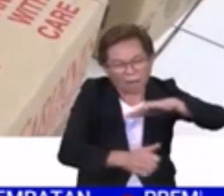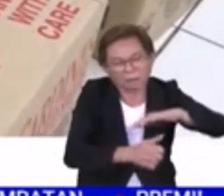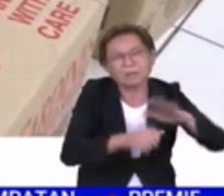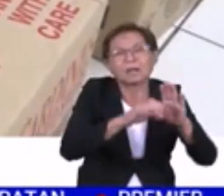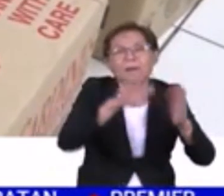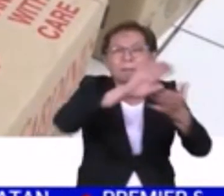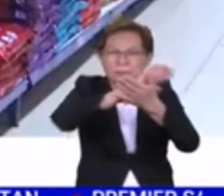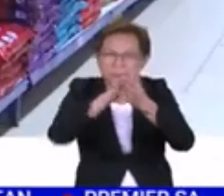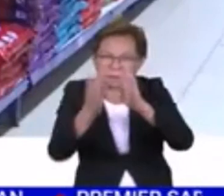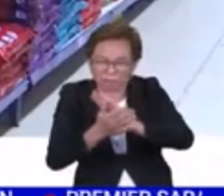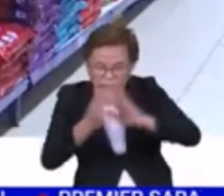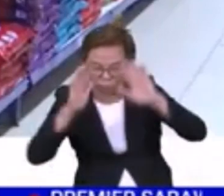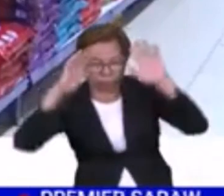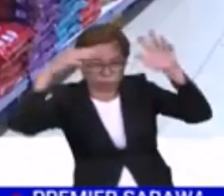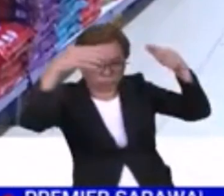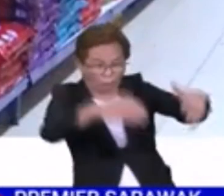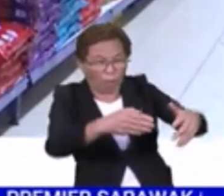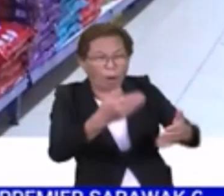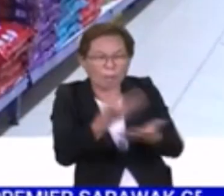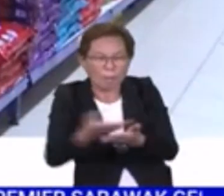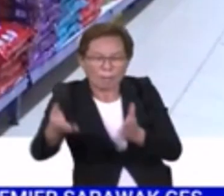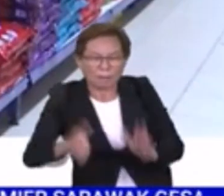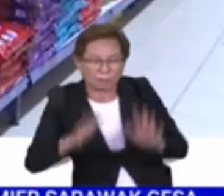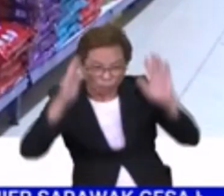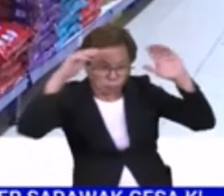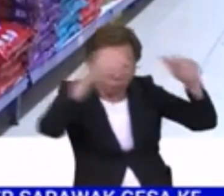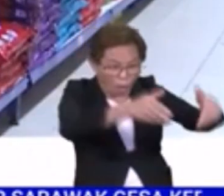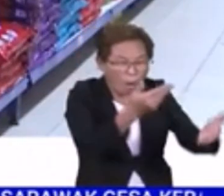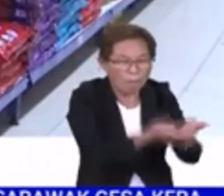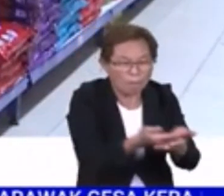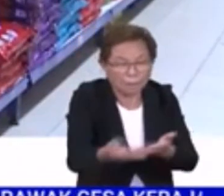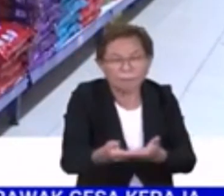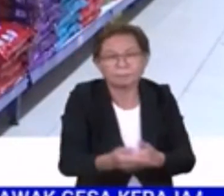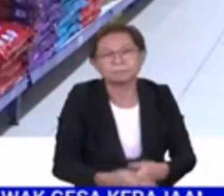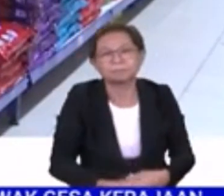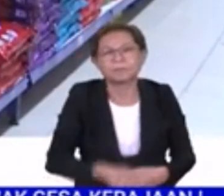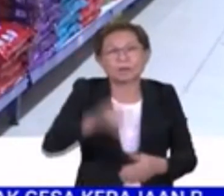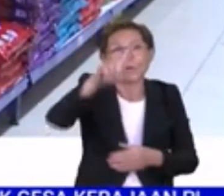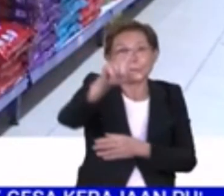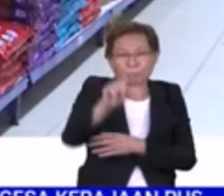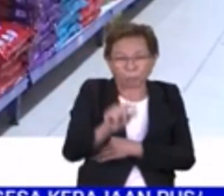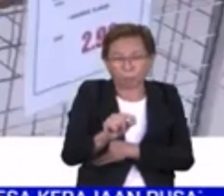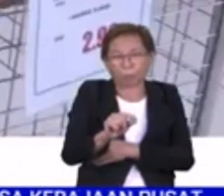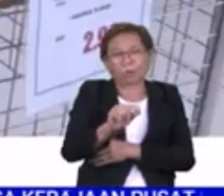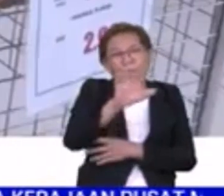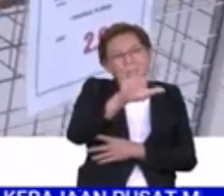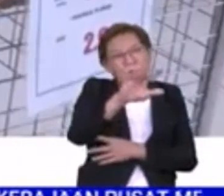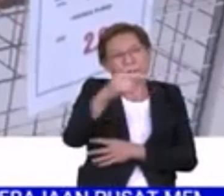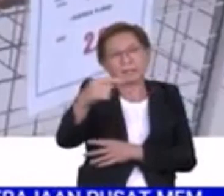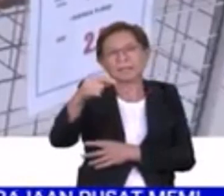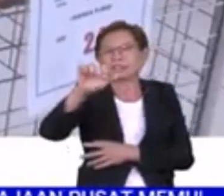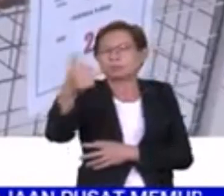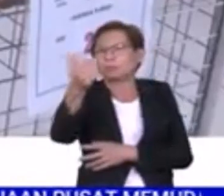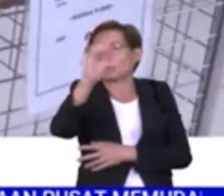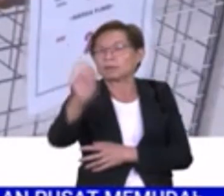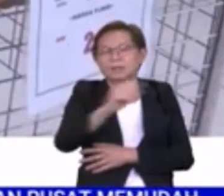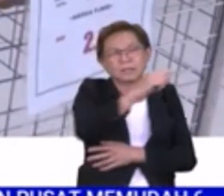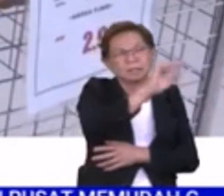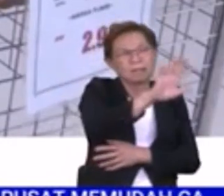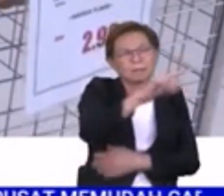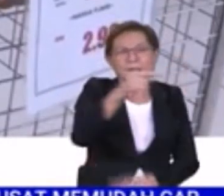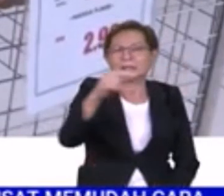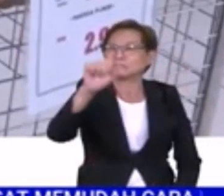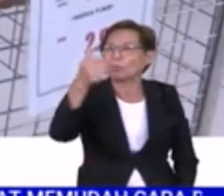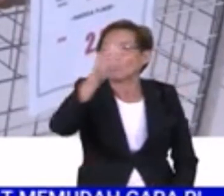yang menjadi tumpuan para pelanggan. Dan penurunan harga antara 5 hingga 10%